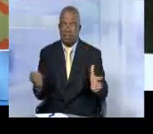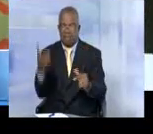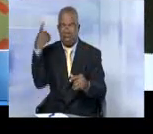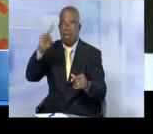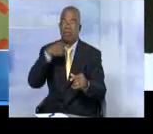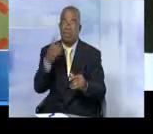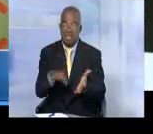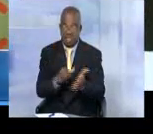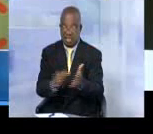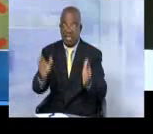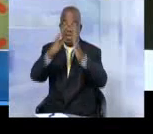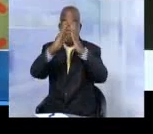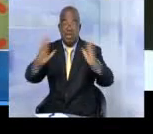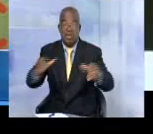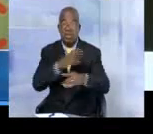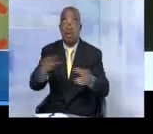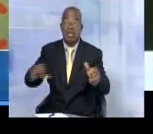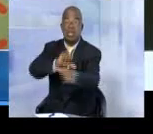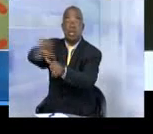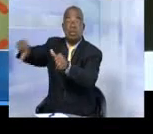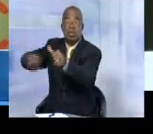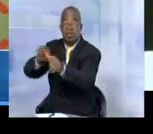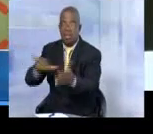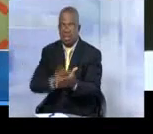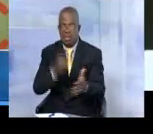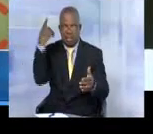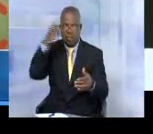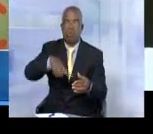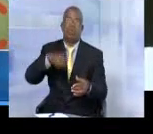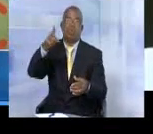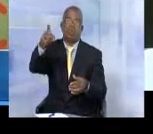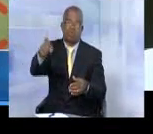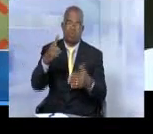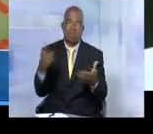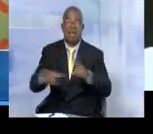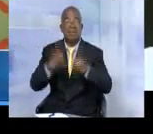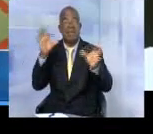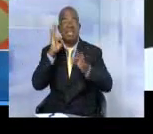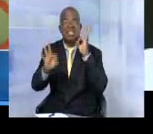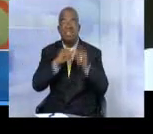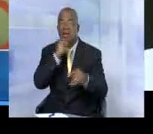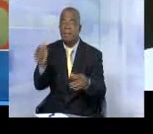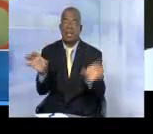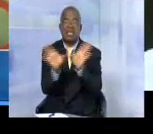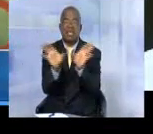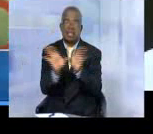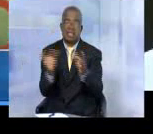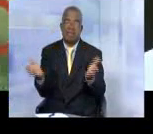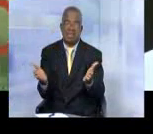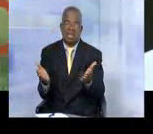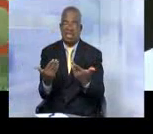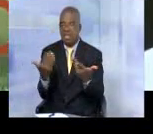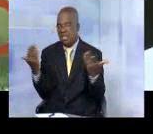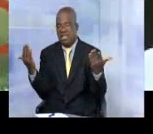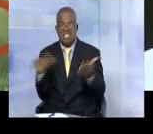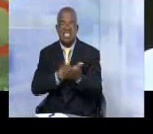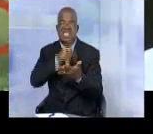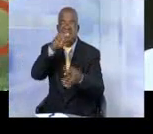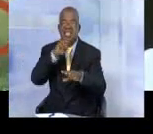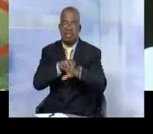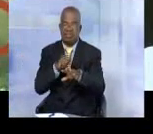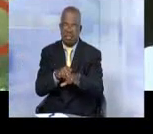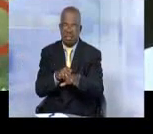textes régissant ces deux secteurs sont un des nombreux freins au développement